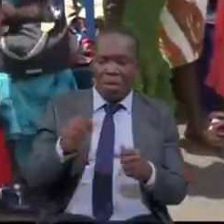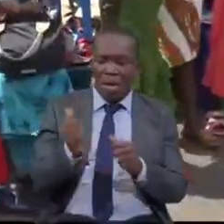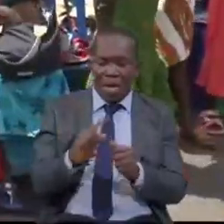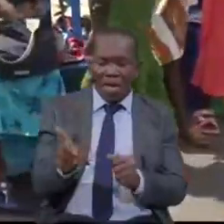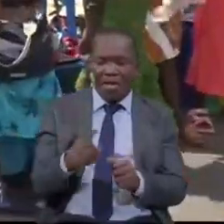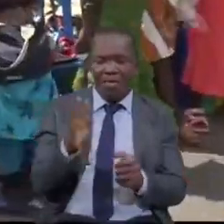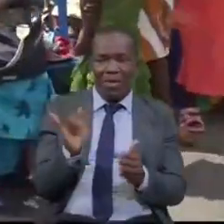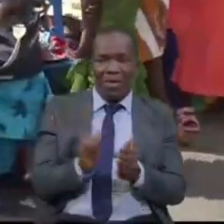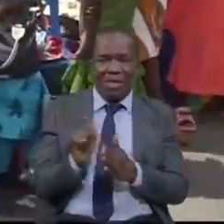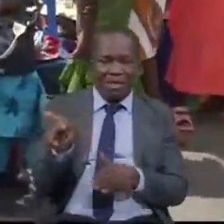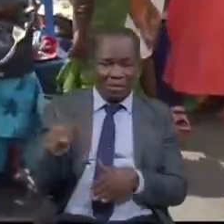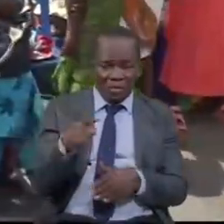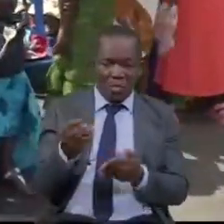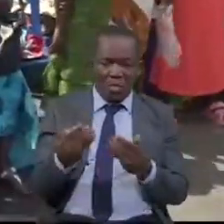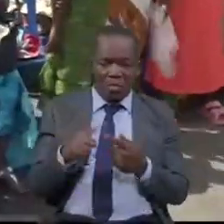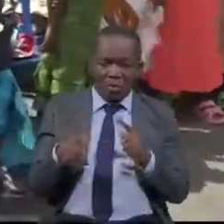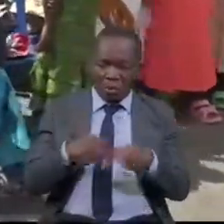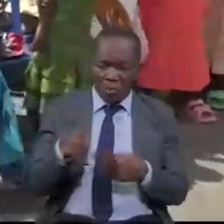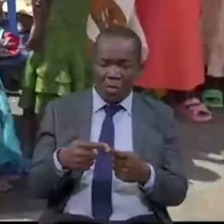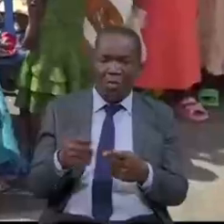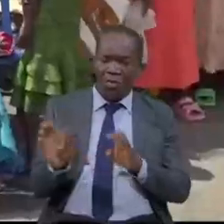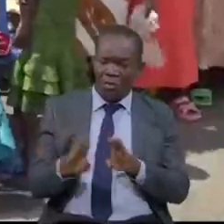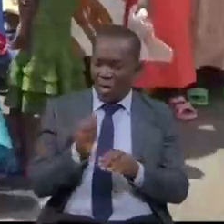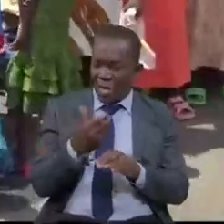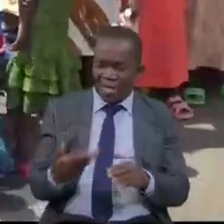Faisant tout ce que tu fais.